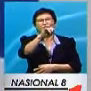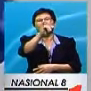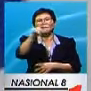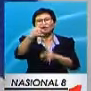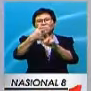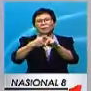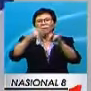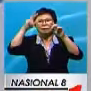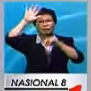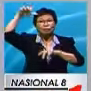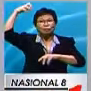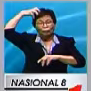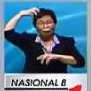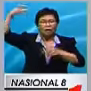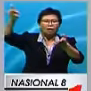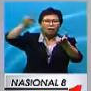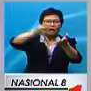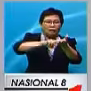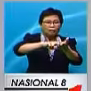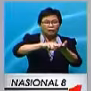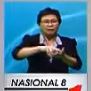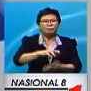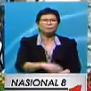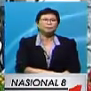dari Vientiane melaporkan.